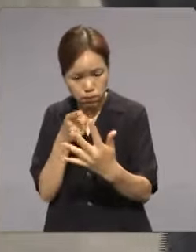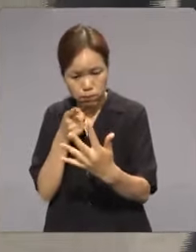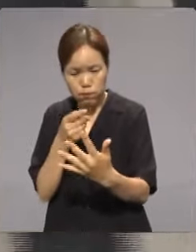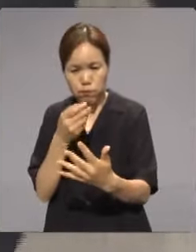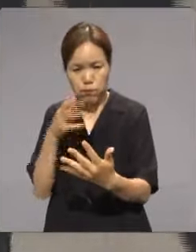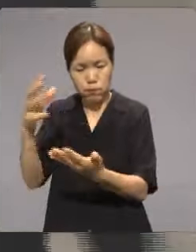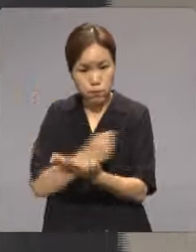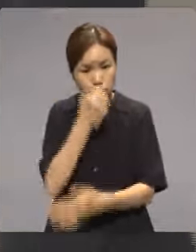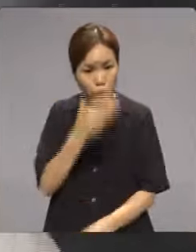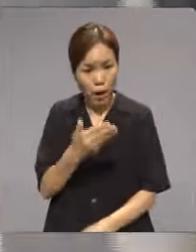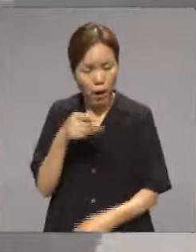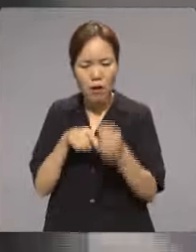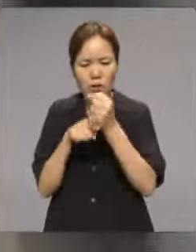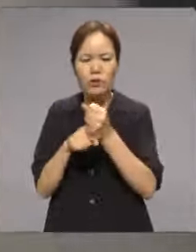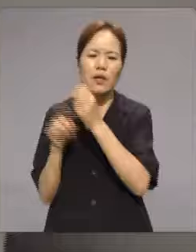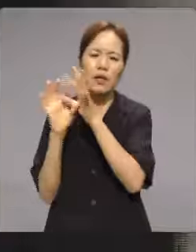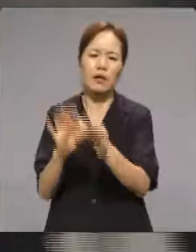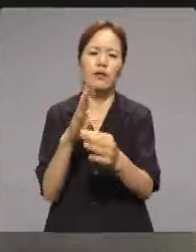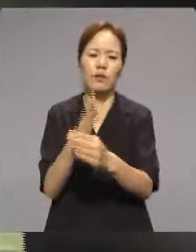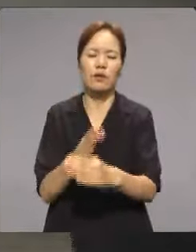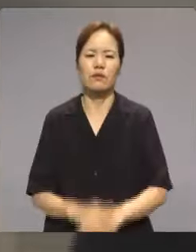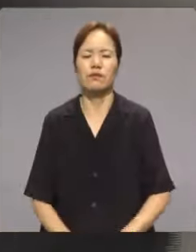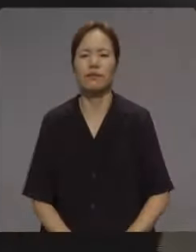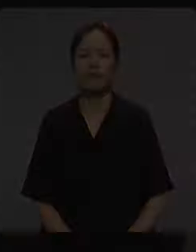중입니다 OBS 뉴스